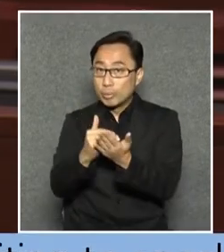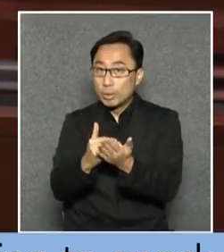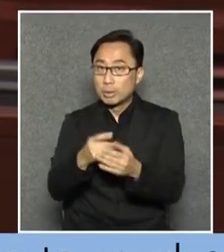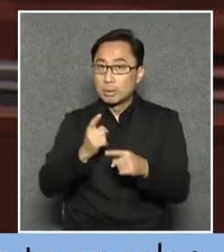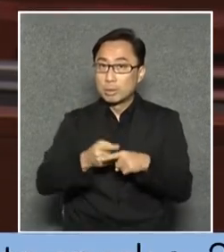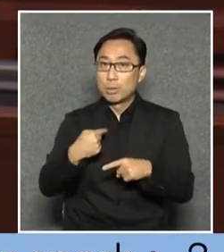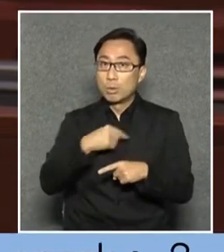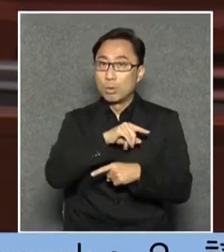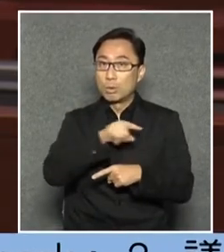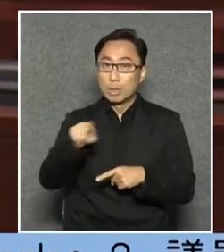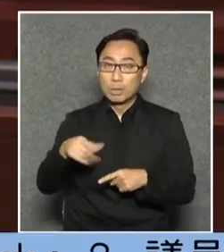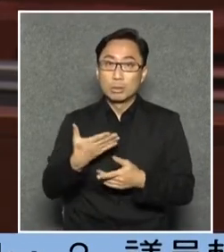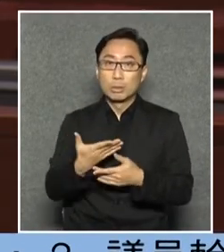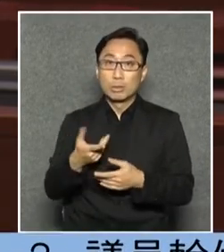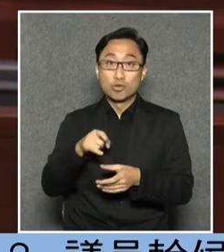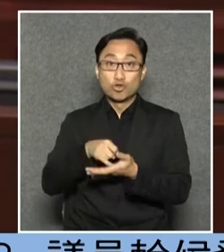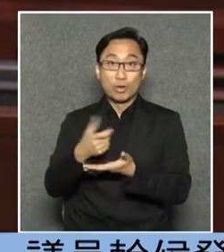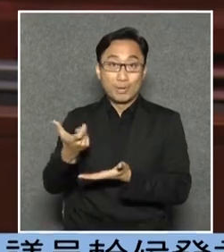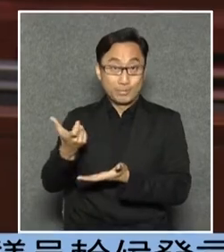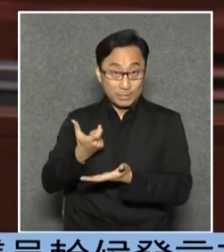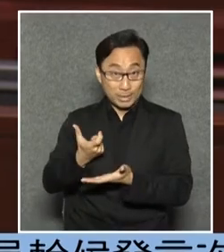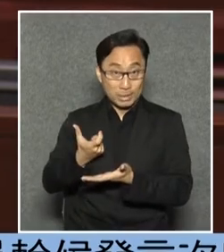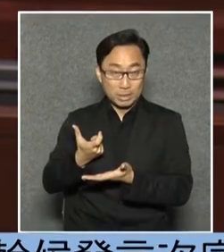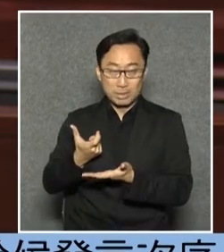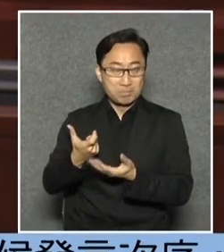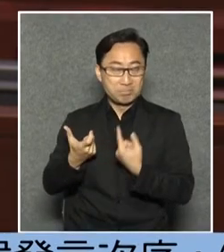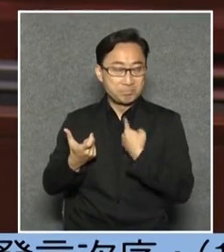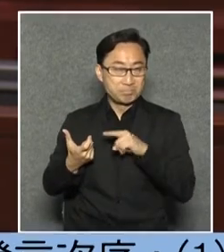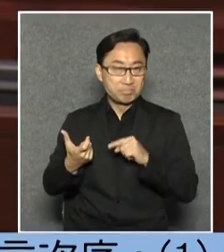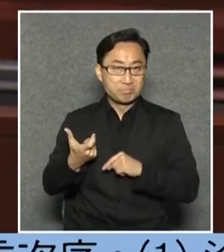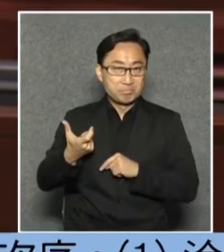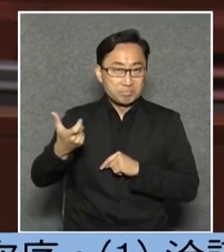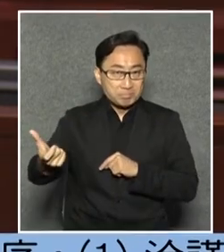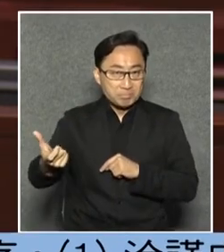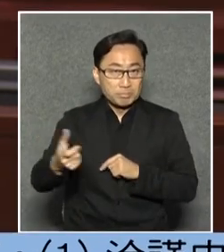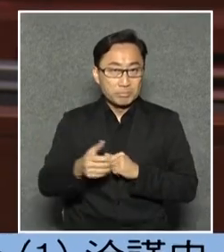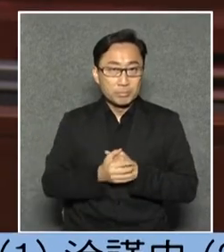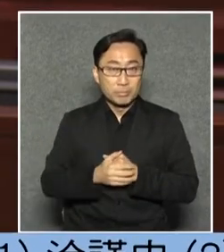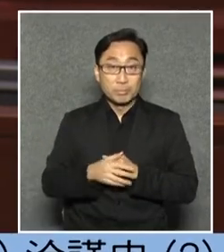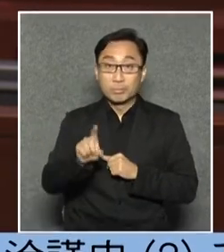到咗手嘅税，唔要，唔係話